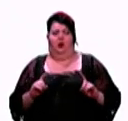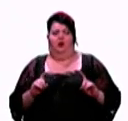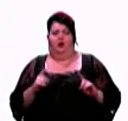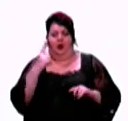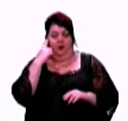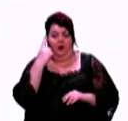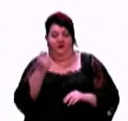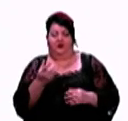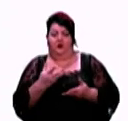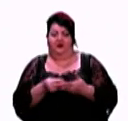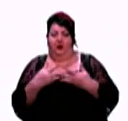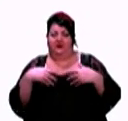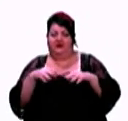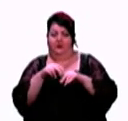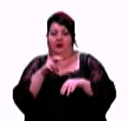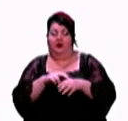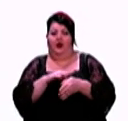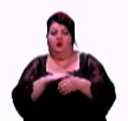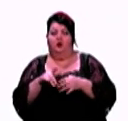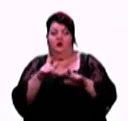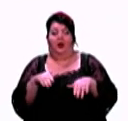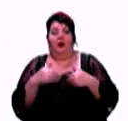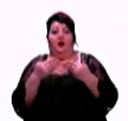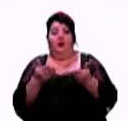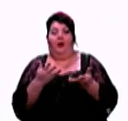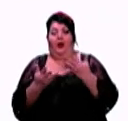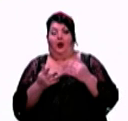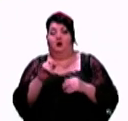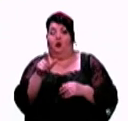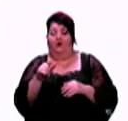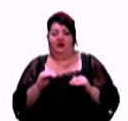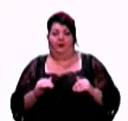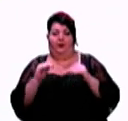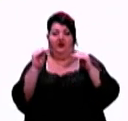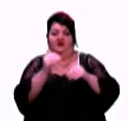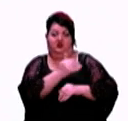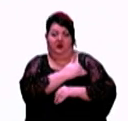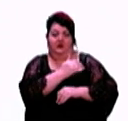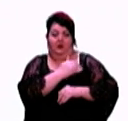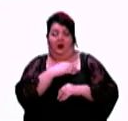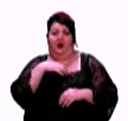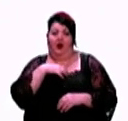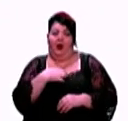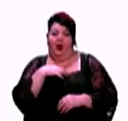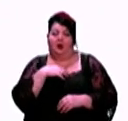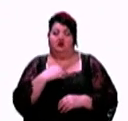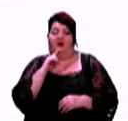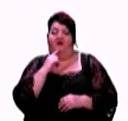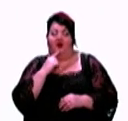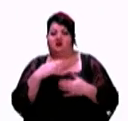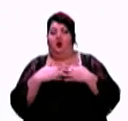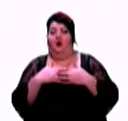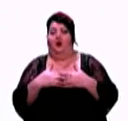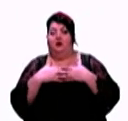свого сімейного лікаря та дотримуйтесь його рекомендацій. Але якщо у вас підвищена температура, кашель, важко дихати,